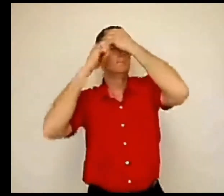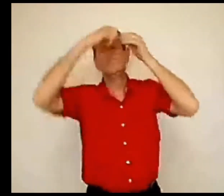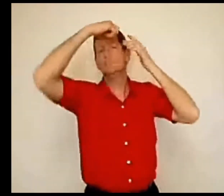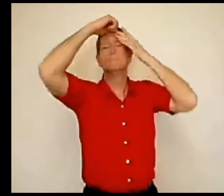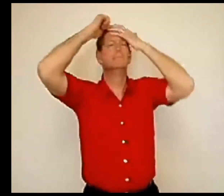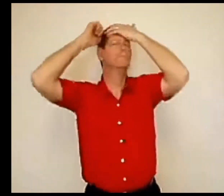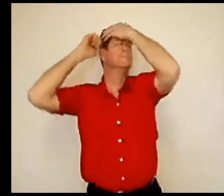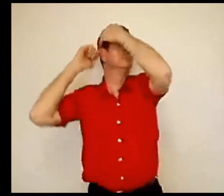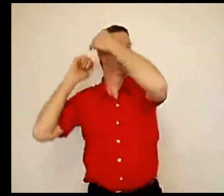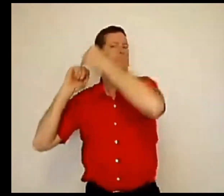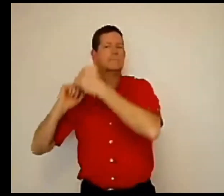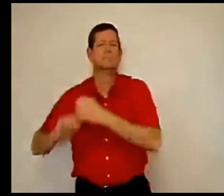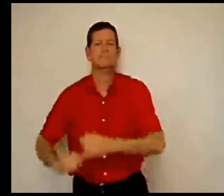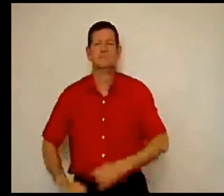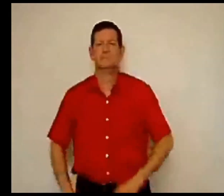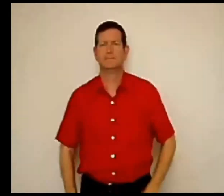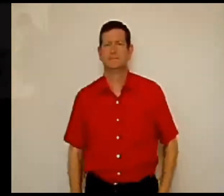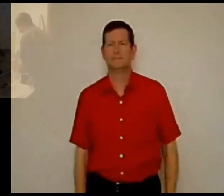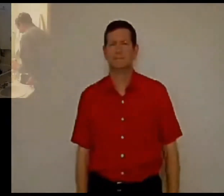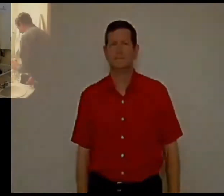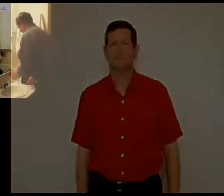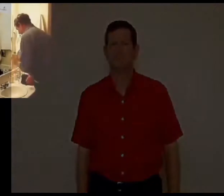Se peigner.